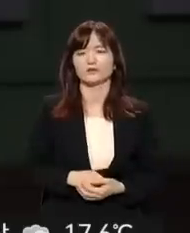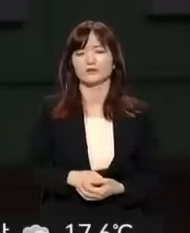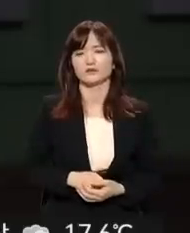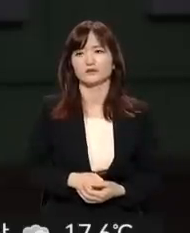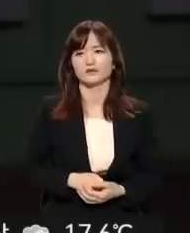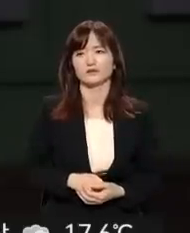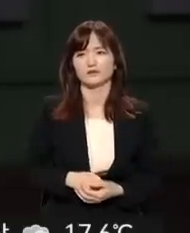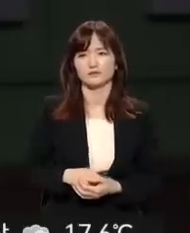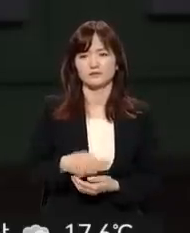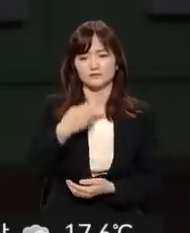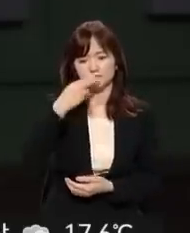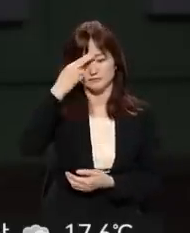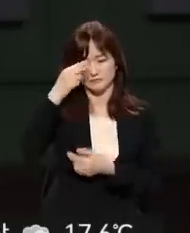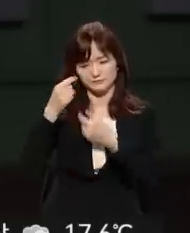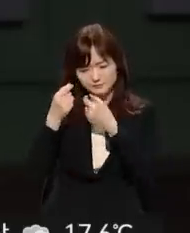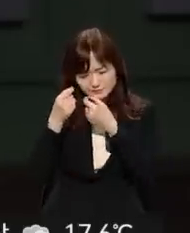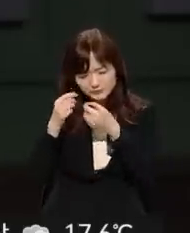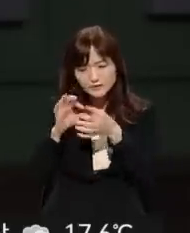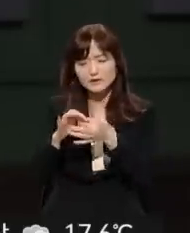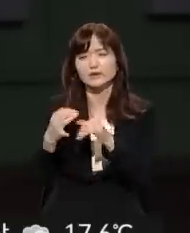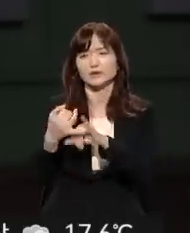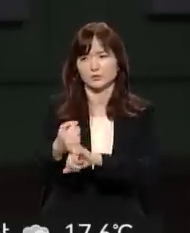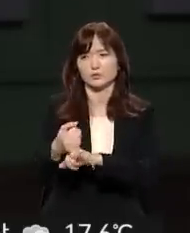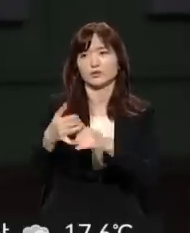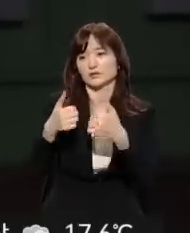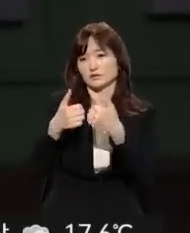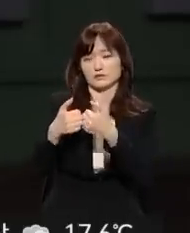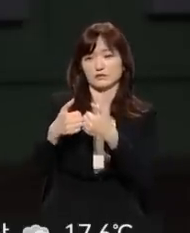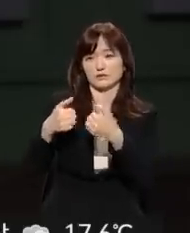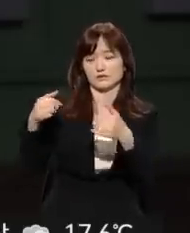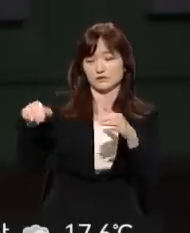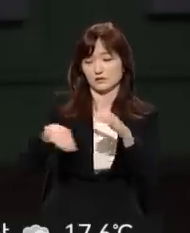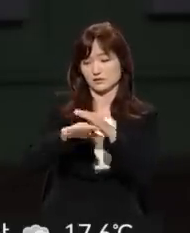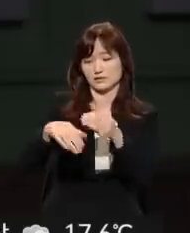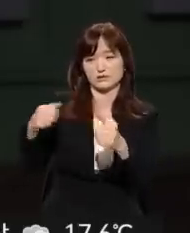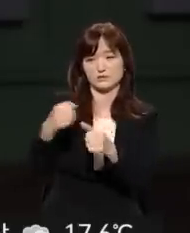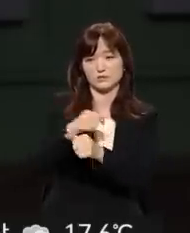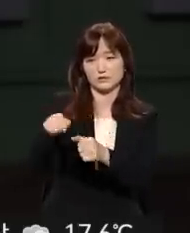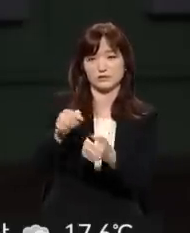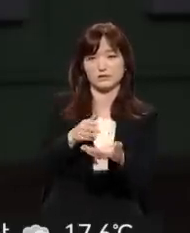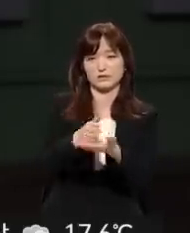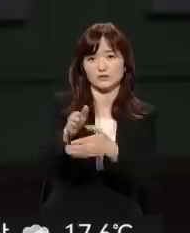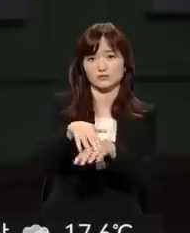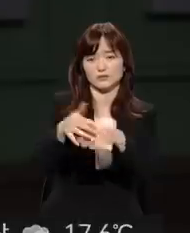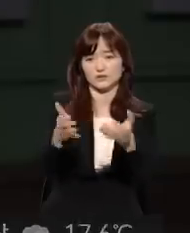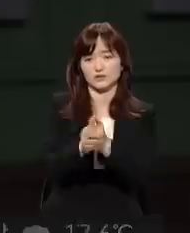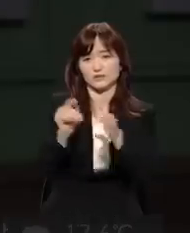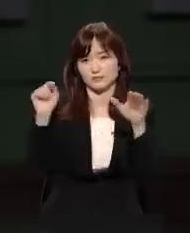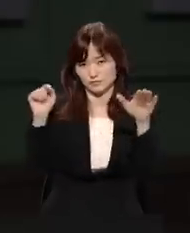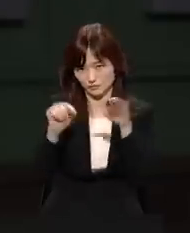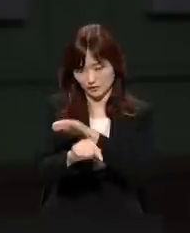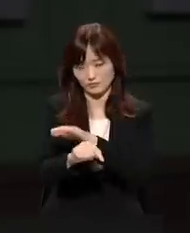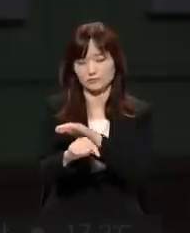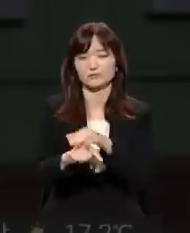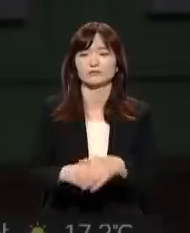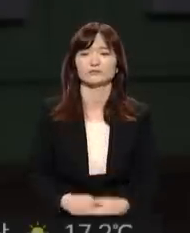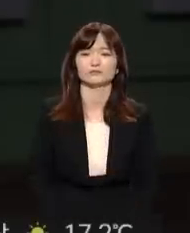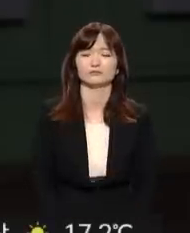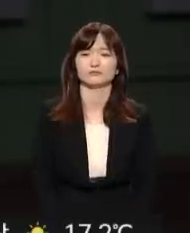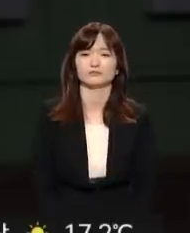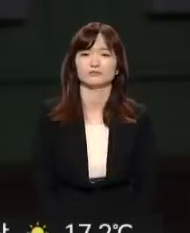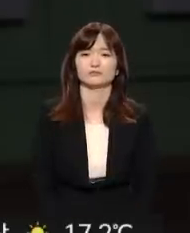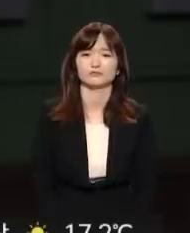딸기김님은요 알코올 관련해서도 상담 꼭 받아야 하고 이거 가정폭력이니까 이거 관련해서도 전문기관 꼭 방문하시라는 그런 말씀도